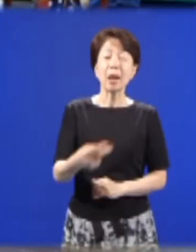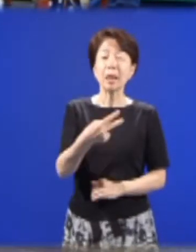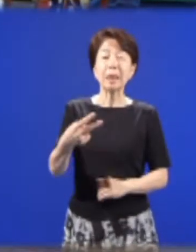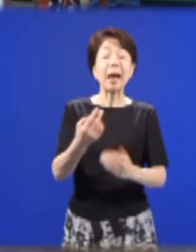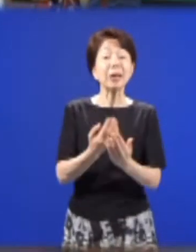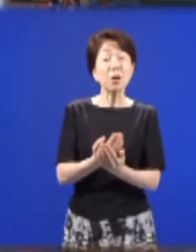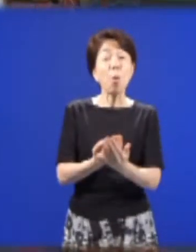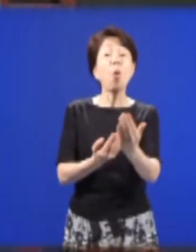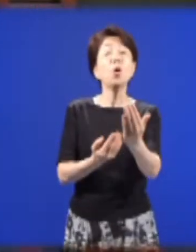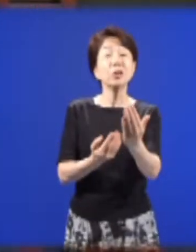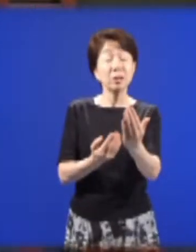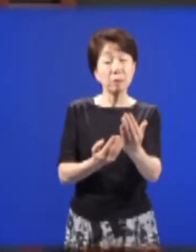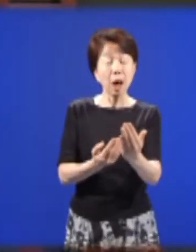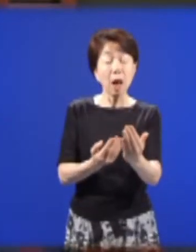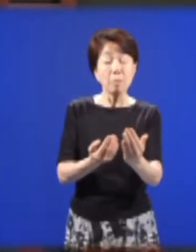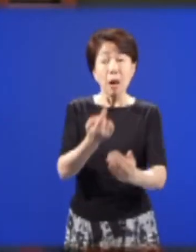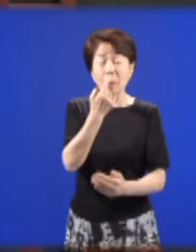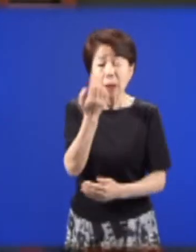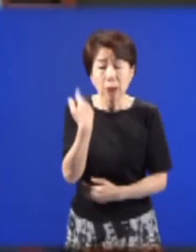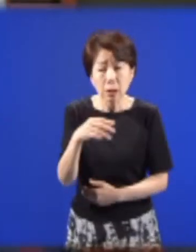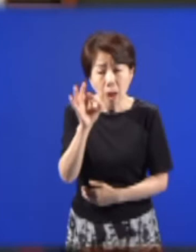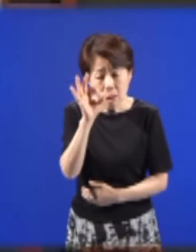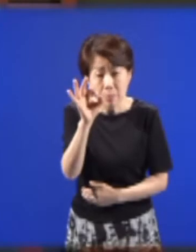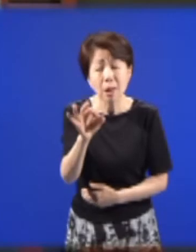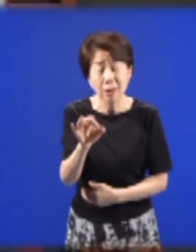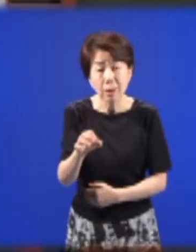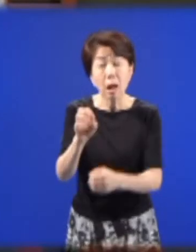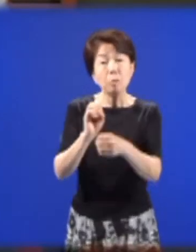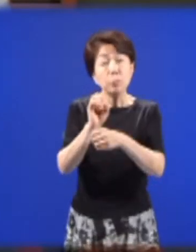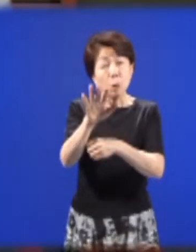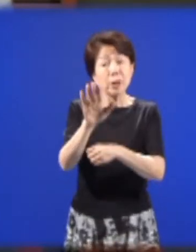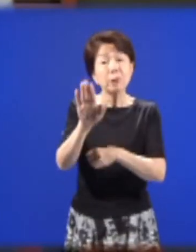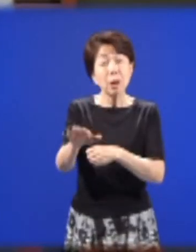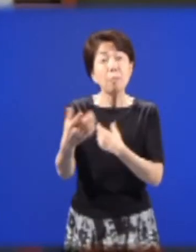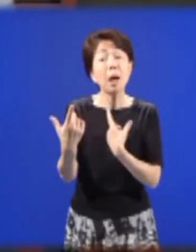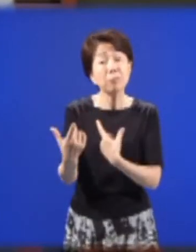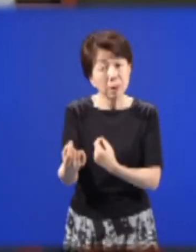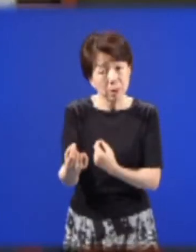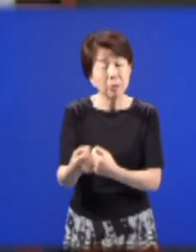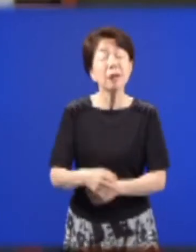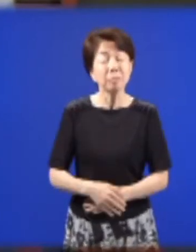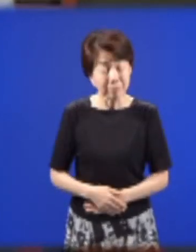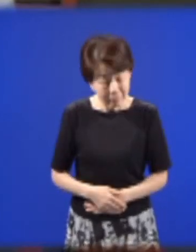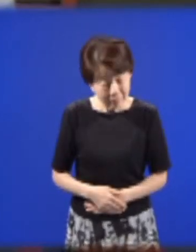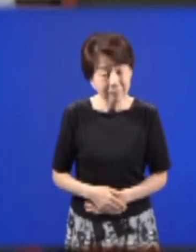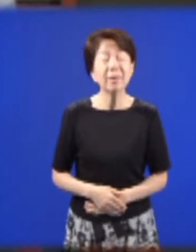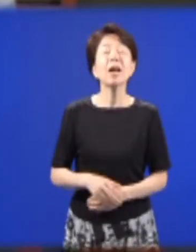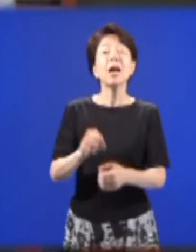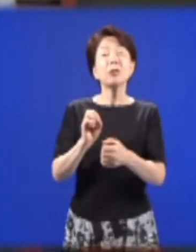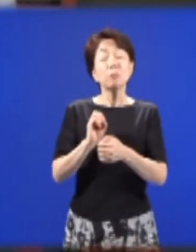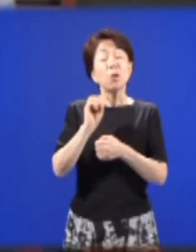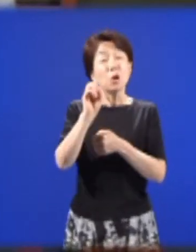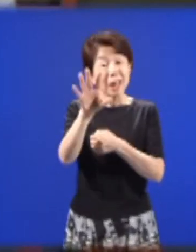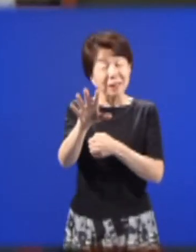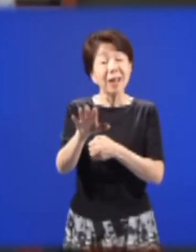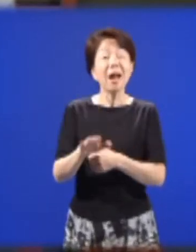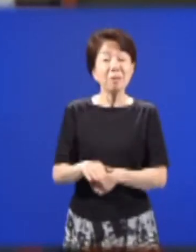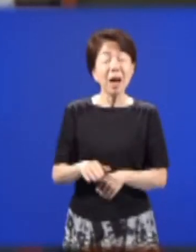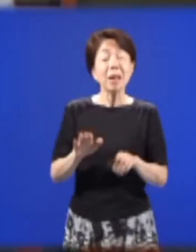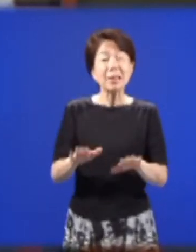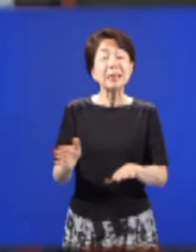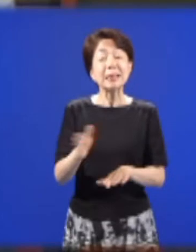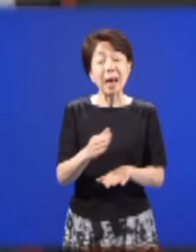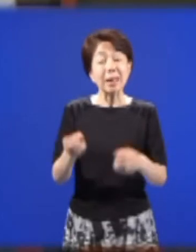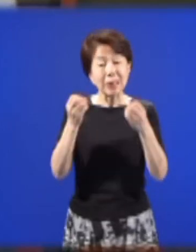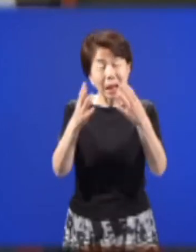第2ホールにはさっき私が見ていたプロジェクターもあるんですね。 そうなんです、あのプロジェクターは最近